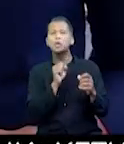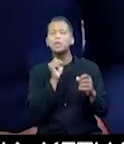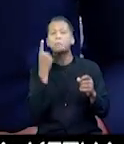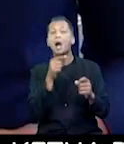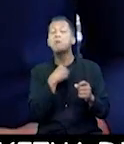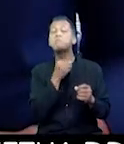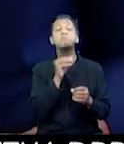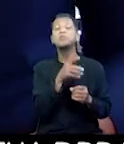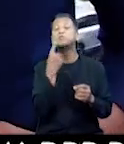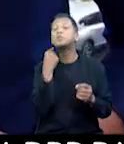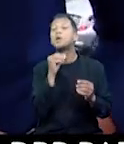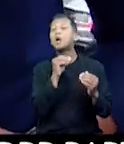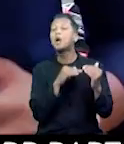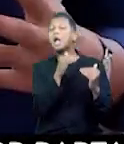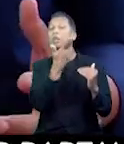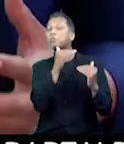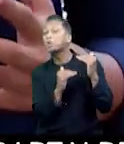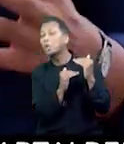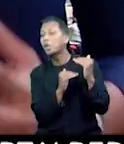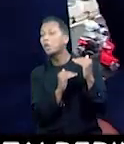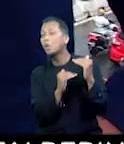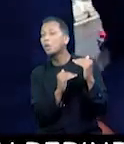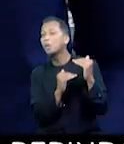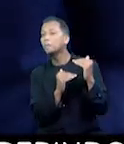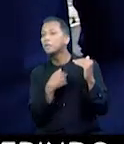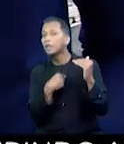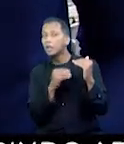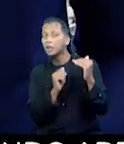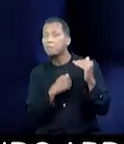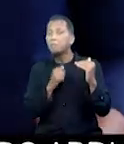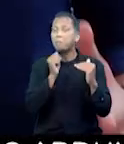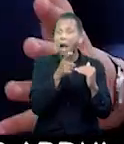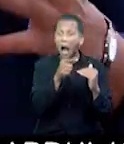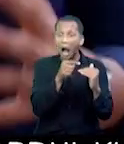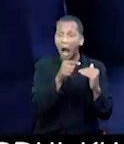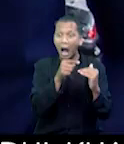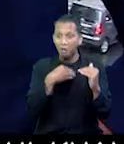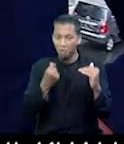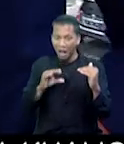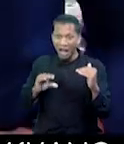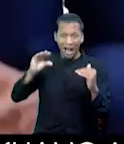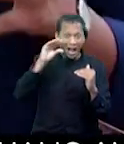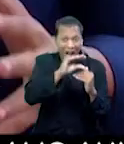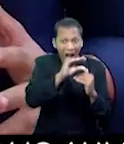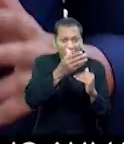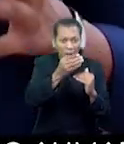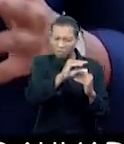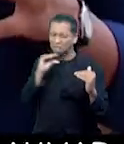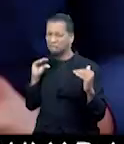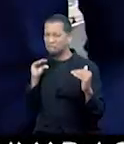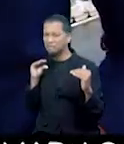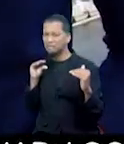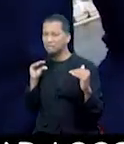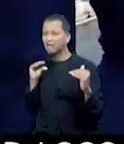apakah naik dan juga turun, dan mempertaruhkan modal yang dipilih. Kemudian inilah yang disebabkan binary option